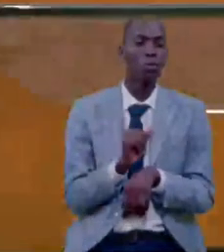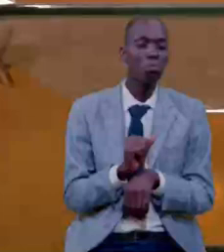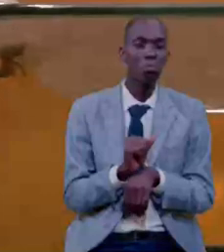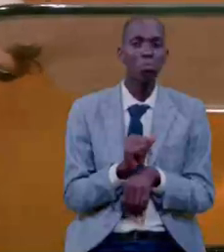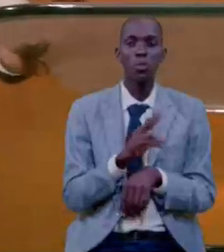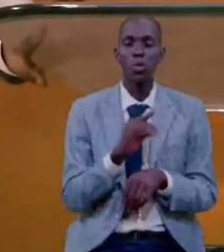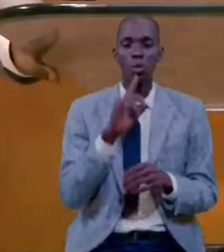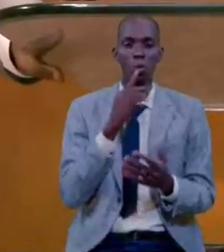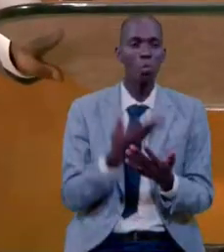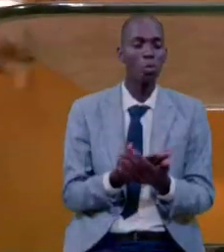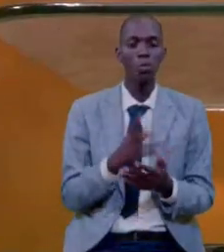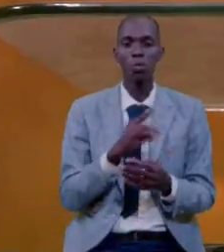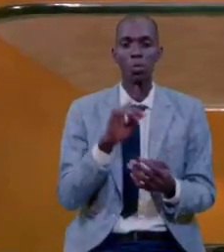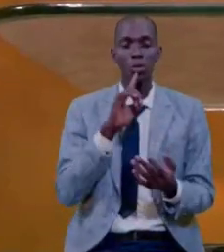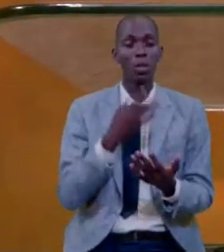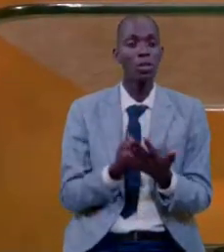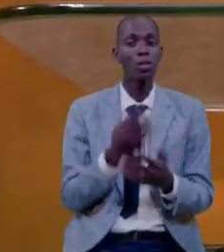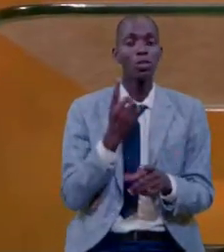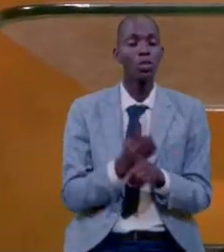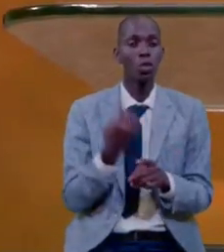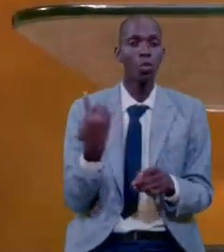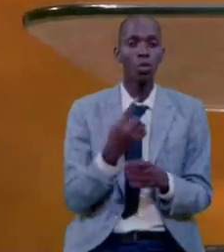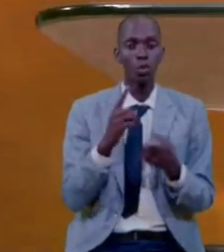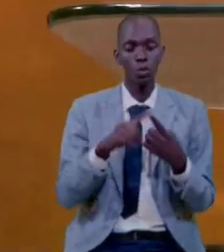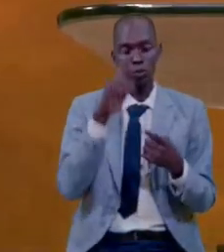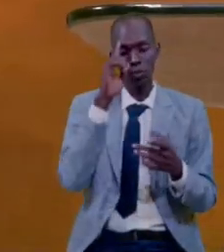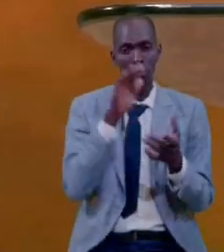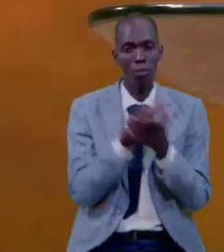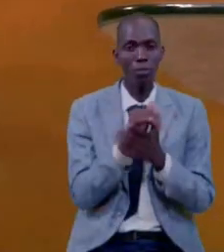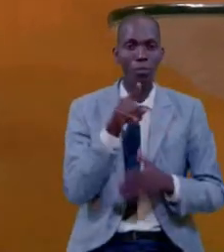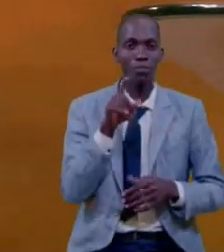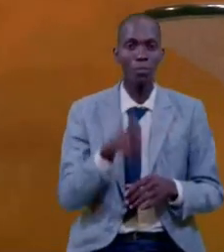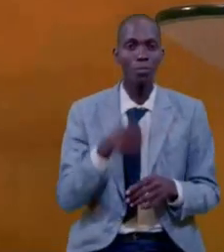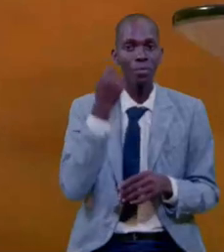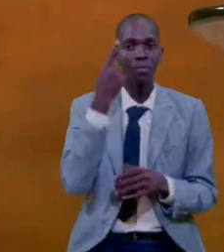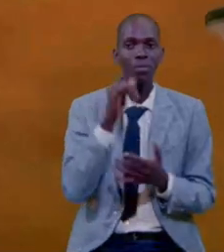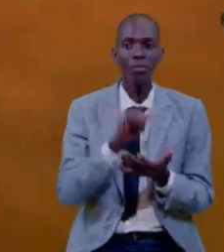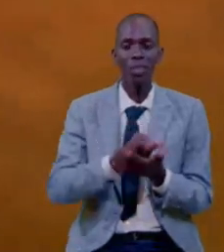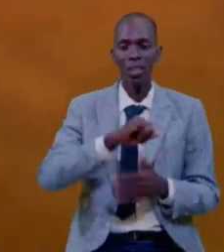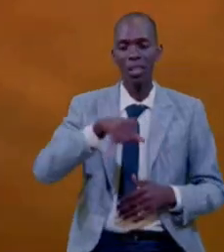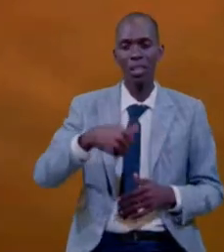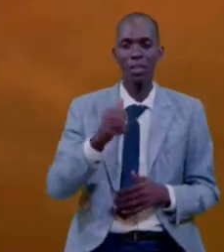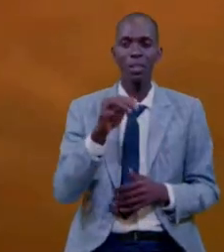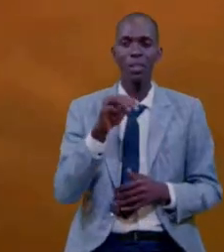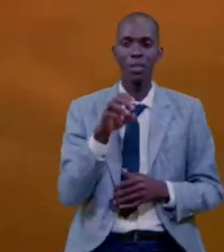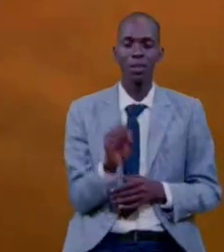d'évidence, seulement il faut croire. Vous devez comprendre que Jacques et